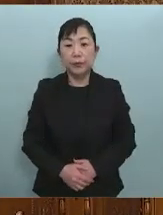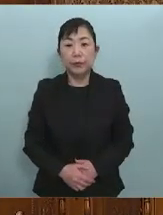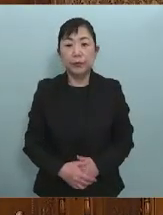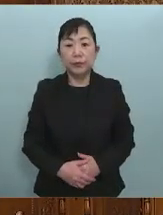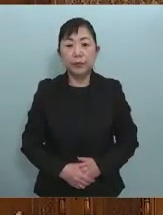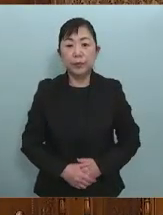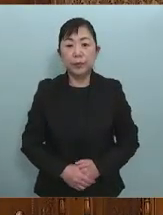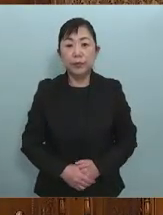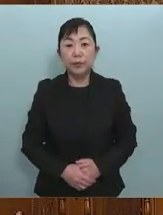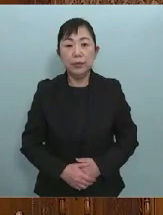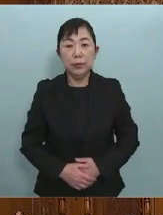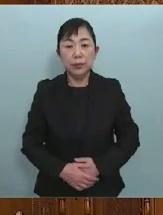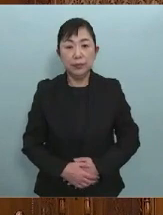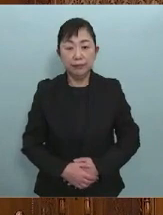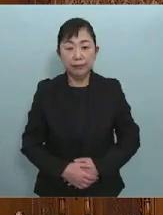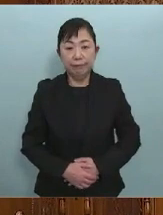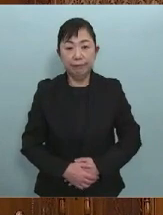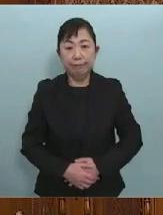た